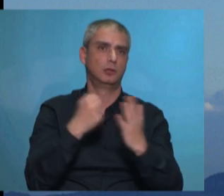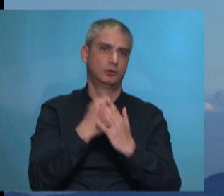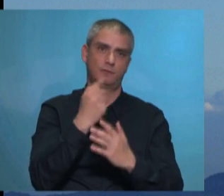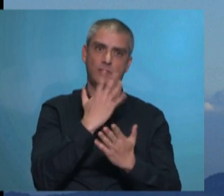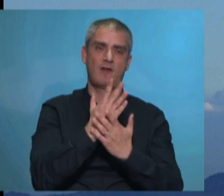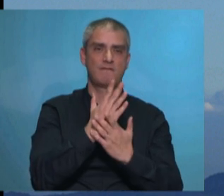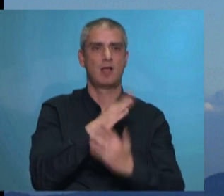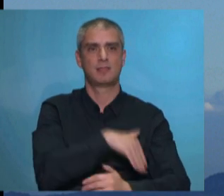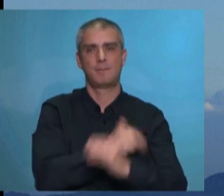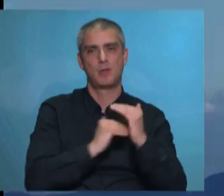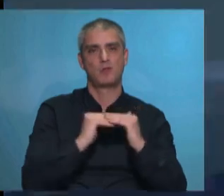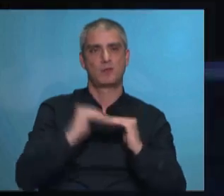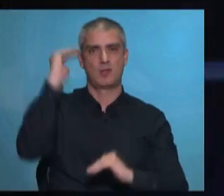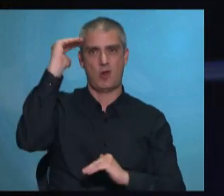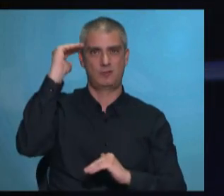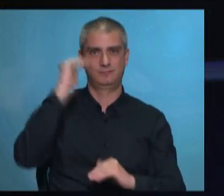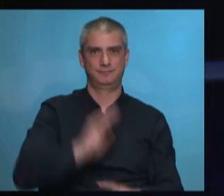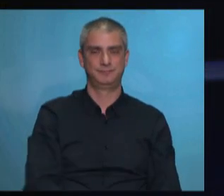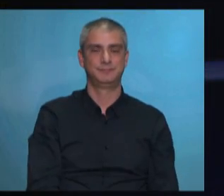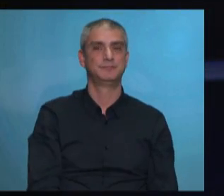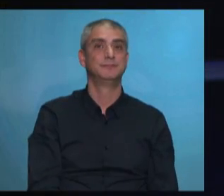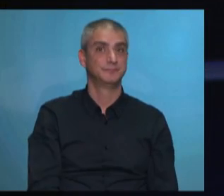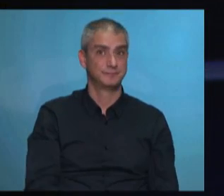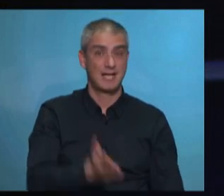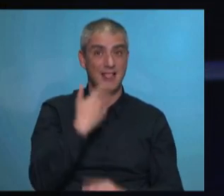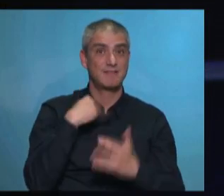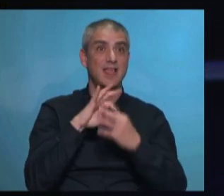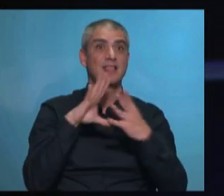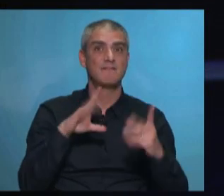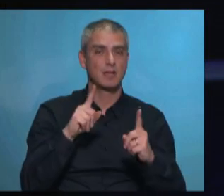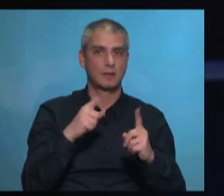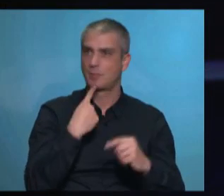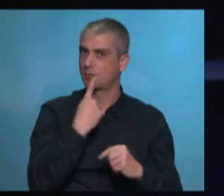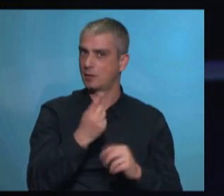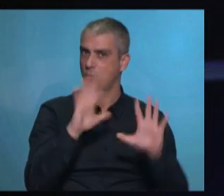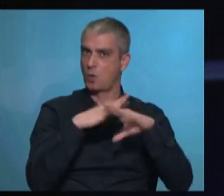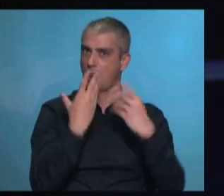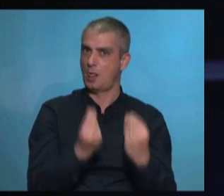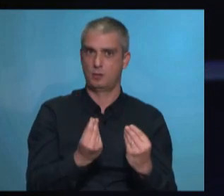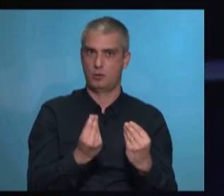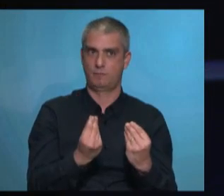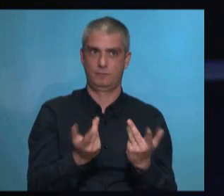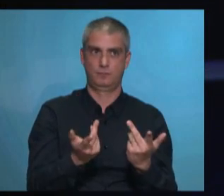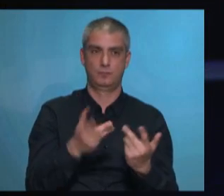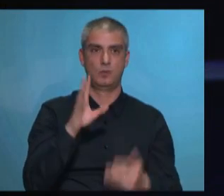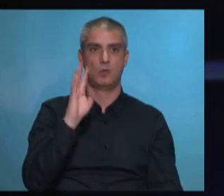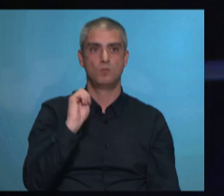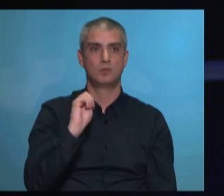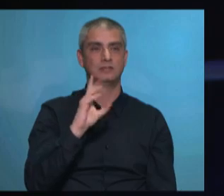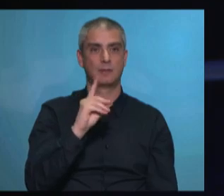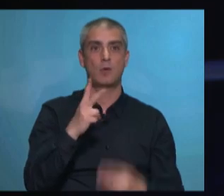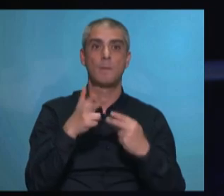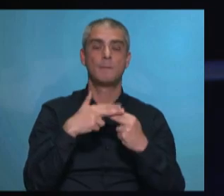עלייה קלה במידות החום. רגע לפני שנפרדים, תגידו לילה טוב למונס דבור, שיהפוך